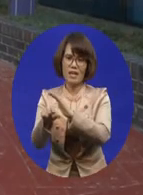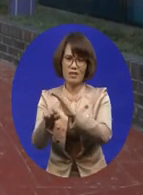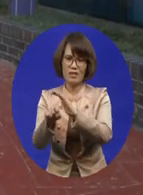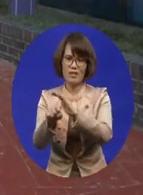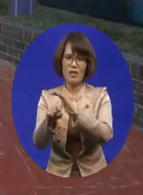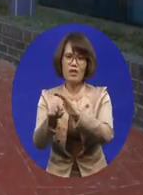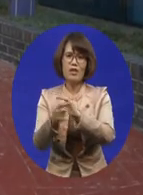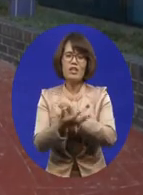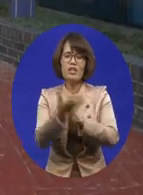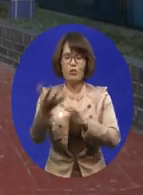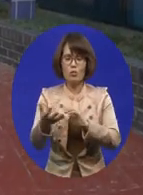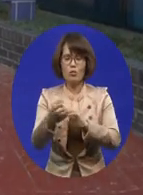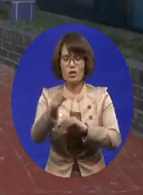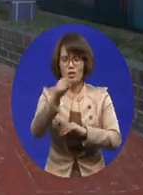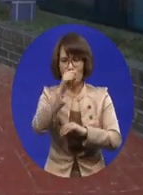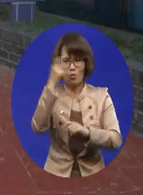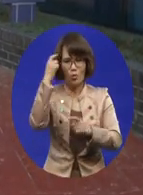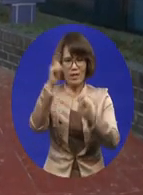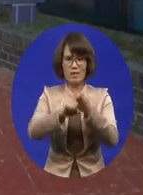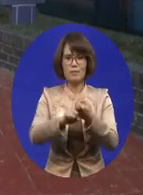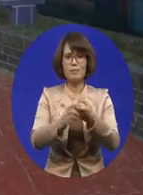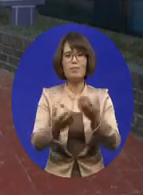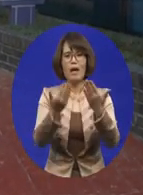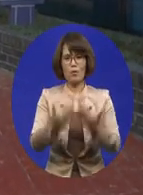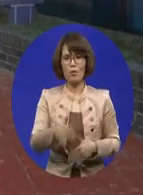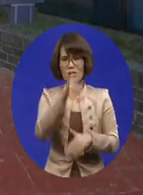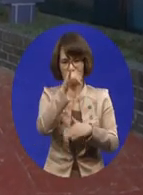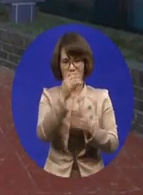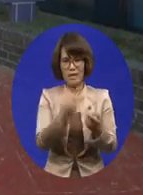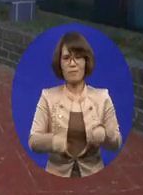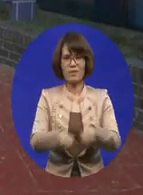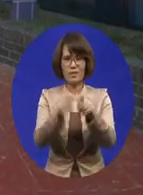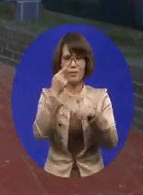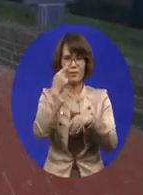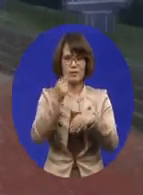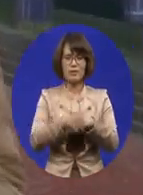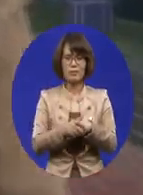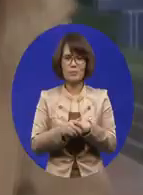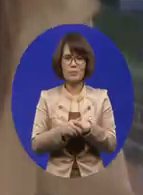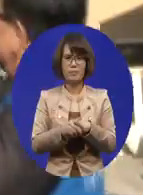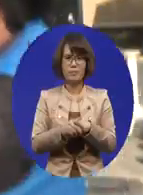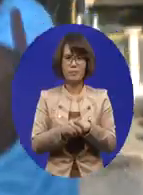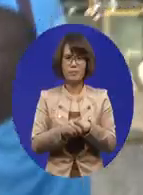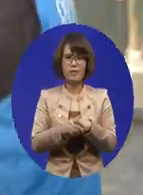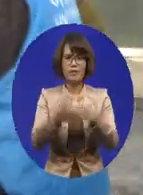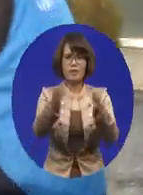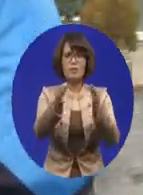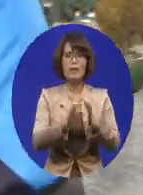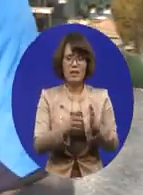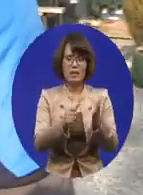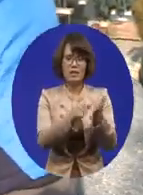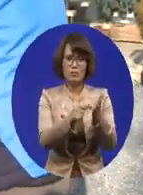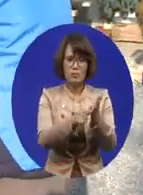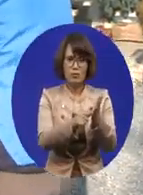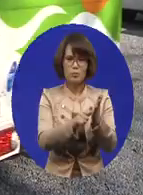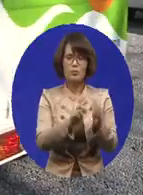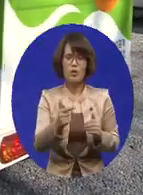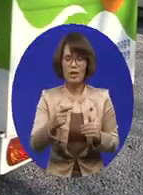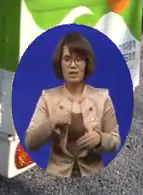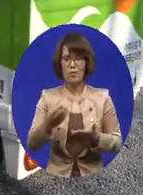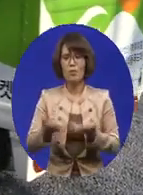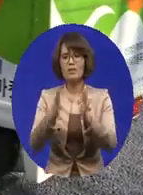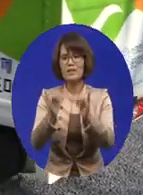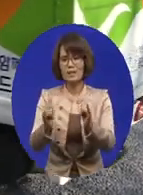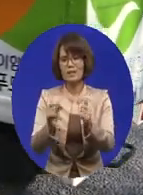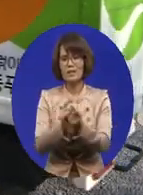좋은 반응을 끌어내고 있습니다. 지금부터 그 현장 속으로 여러분을 안내합니다. 기부받은 식품과